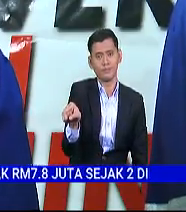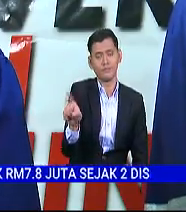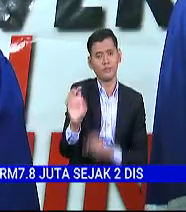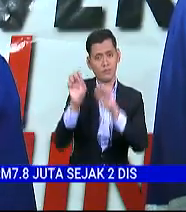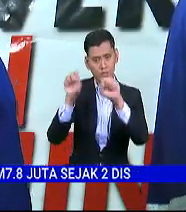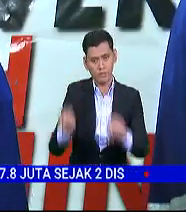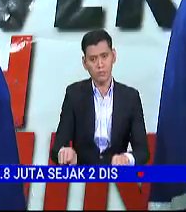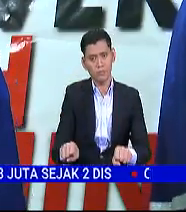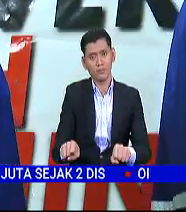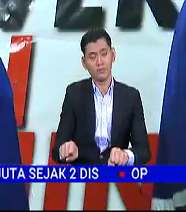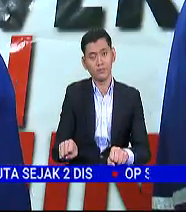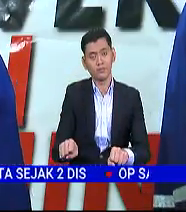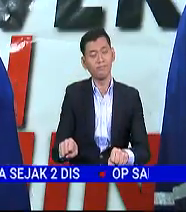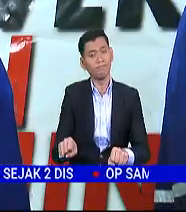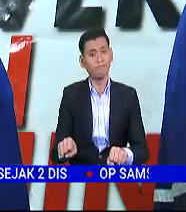dikembalikan kepada